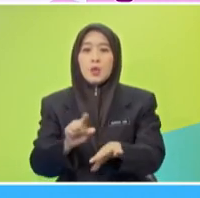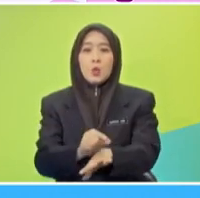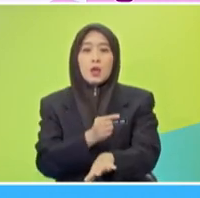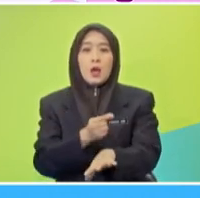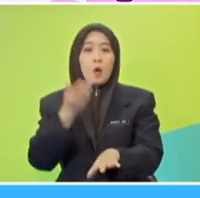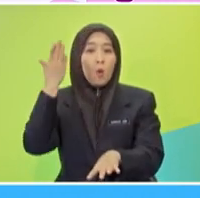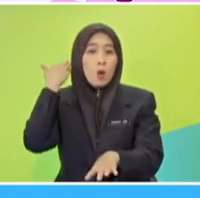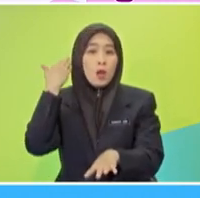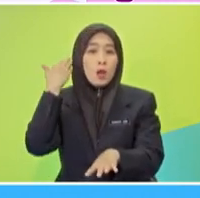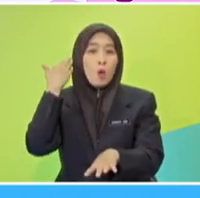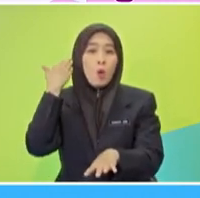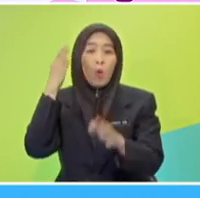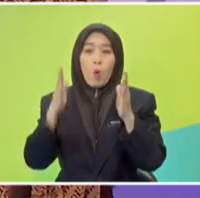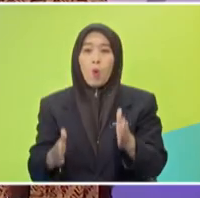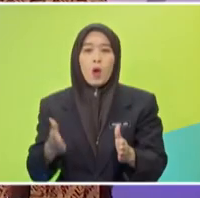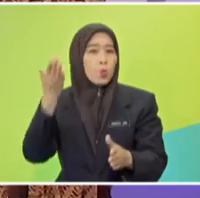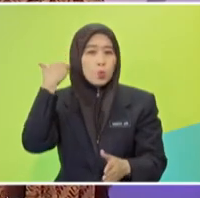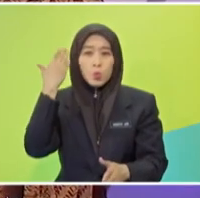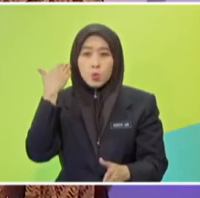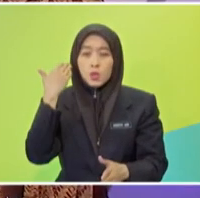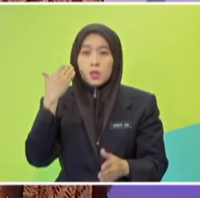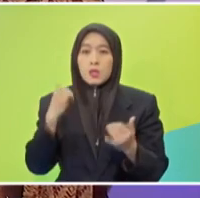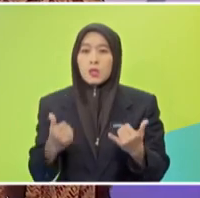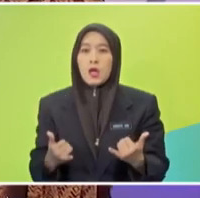orang zaman dulu lah banyak gunung kecuali